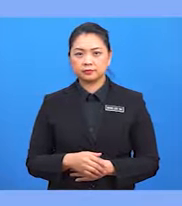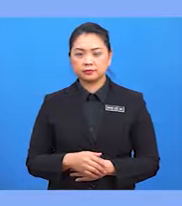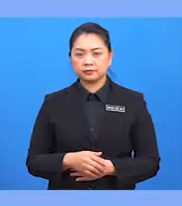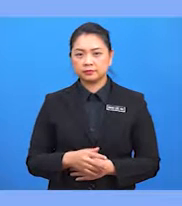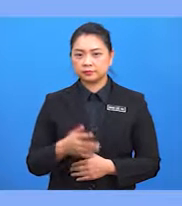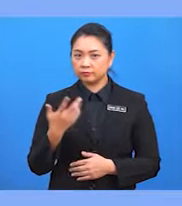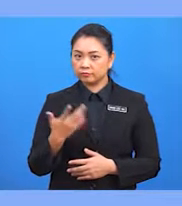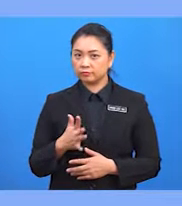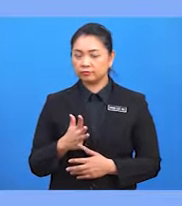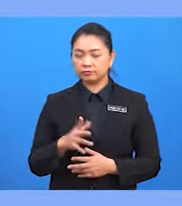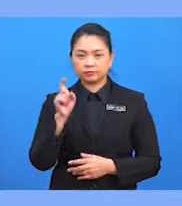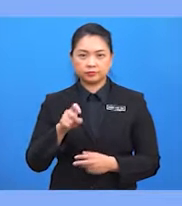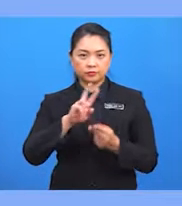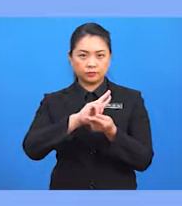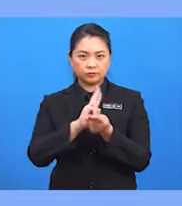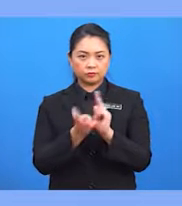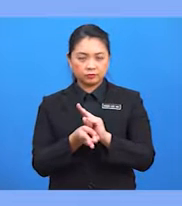Saya mengubahnya agar